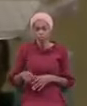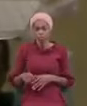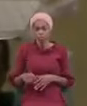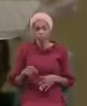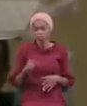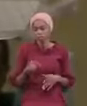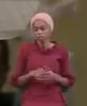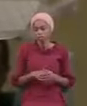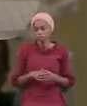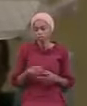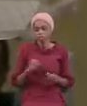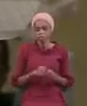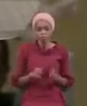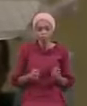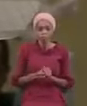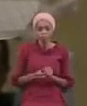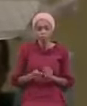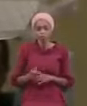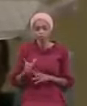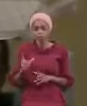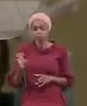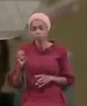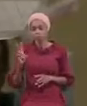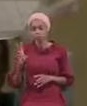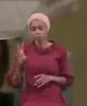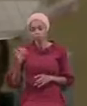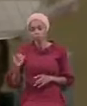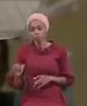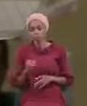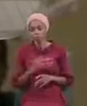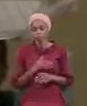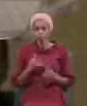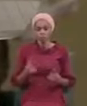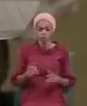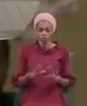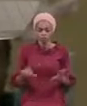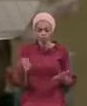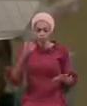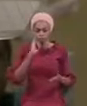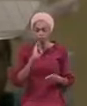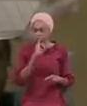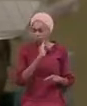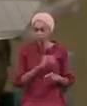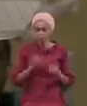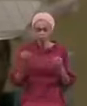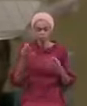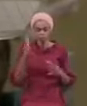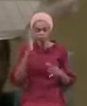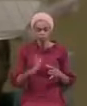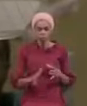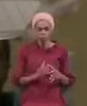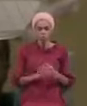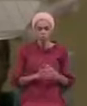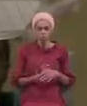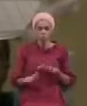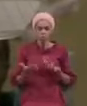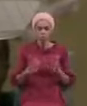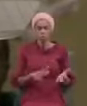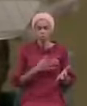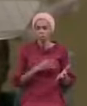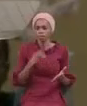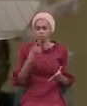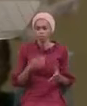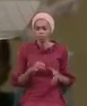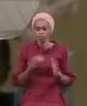enfants israëlle plusieurs vont mourir comme ça mettez un signe dans votre habillement pour